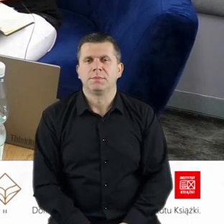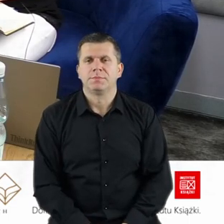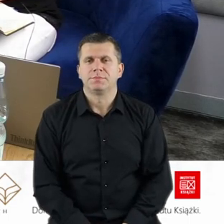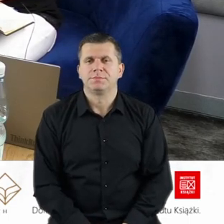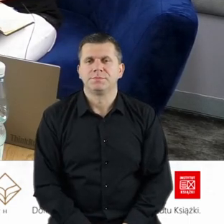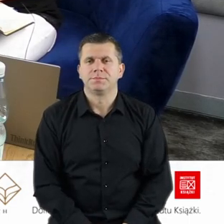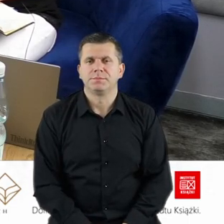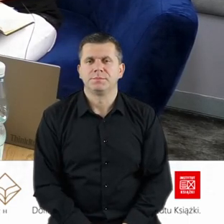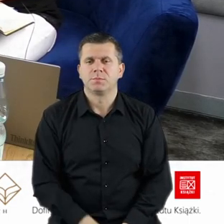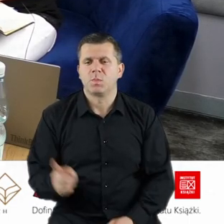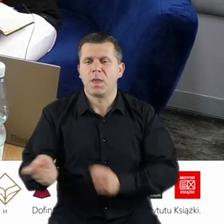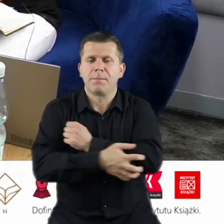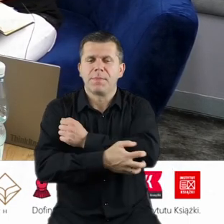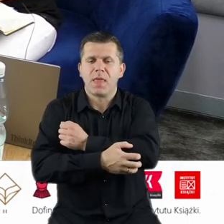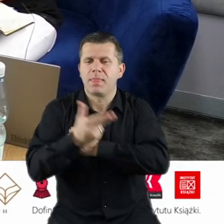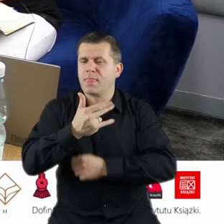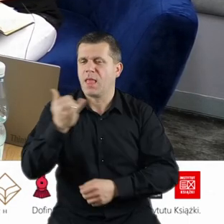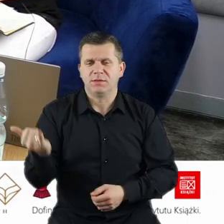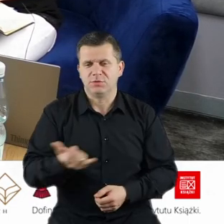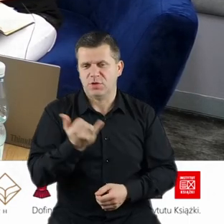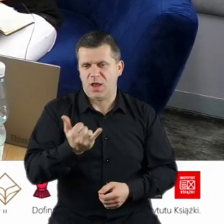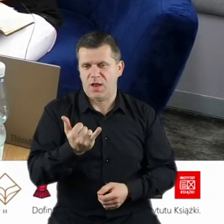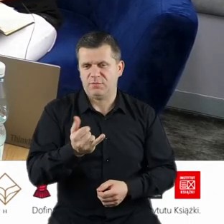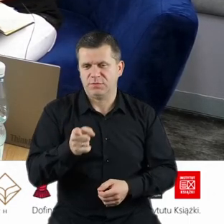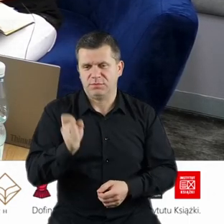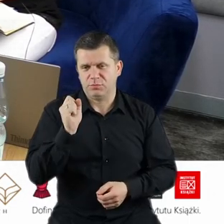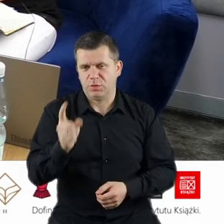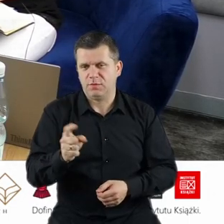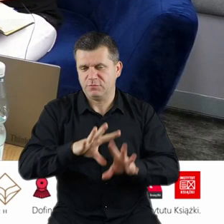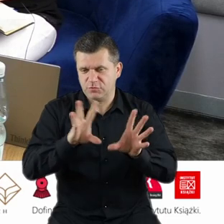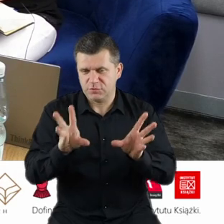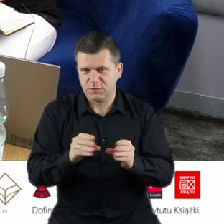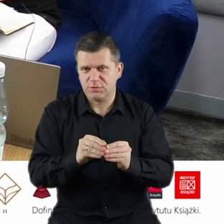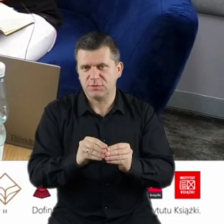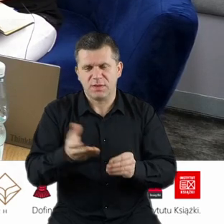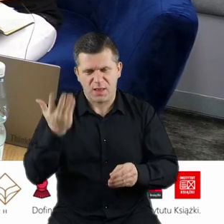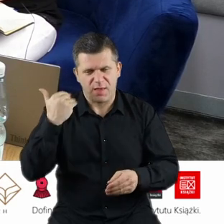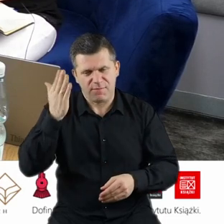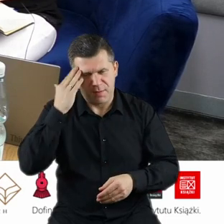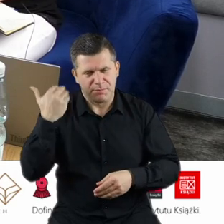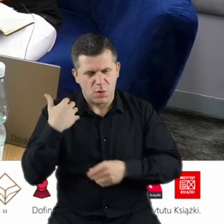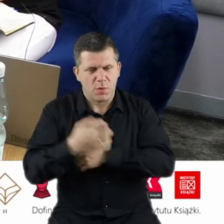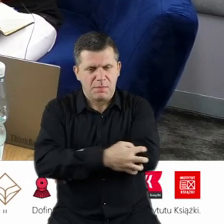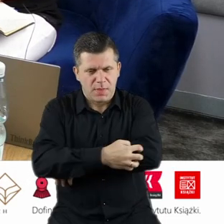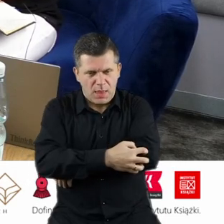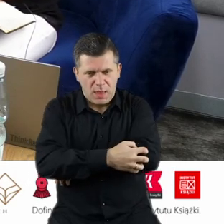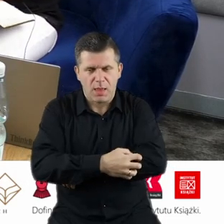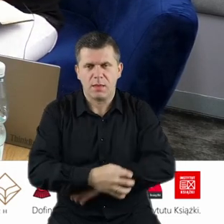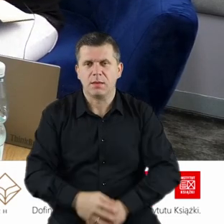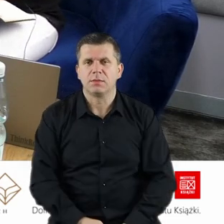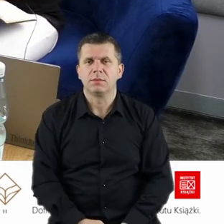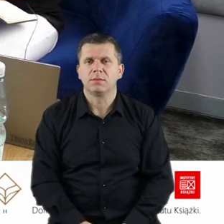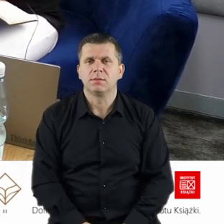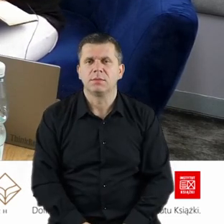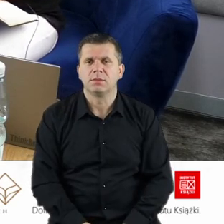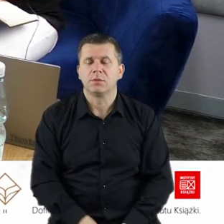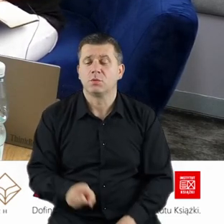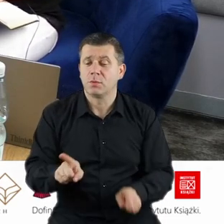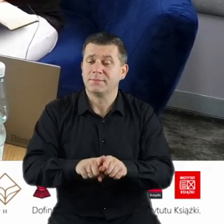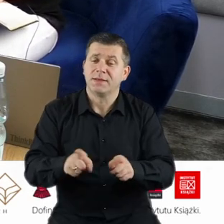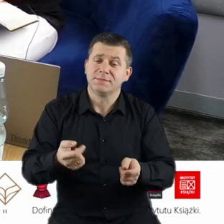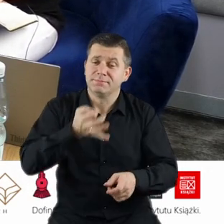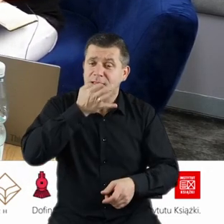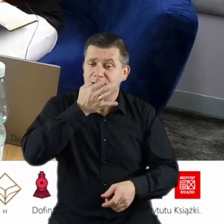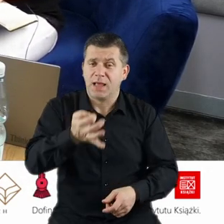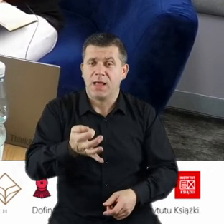stało. Więc ta bieda nie zawsze się tam pojawia. Oczywiście wszyscy byli biedni wtedy, ale.